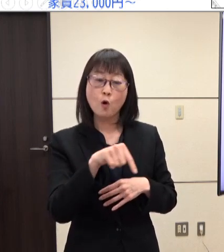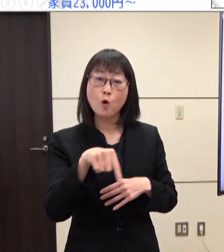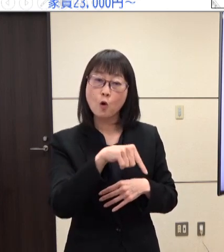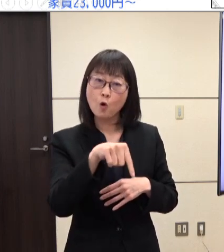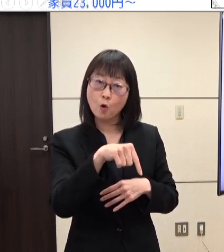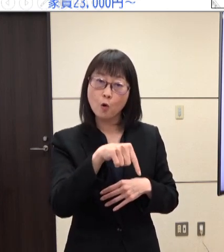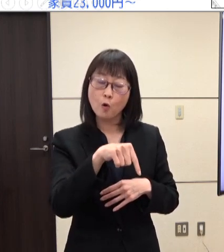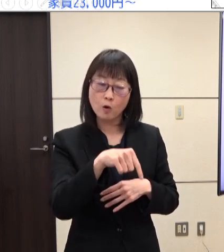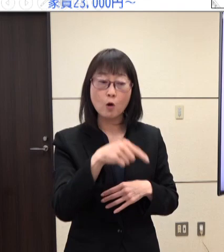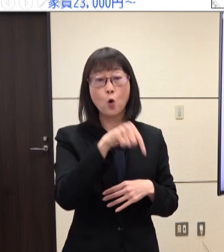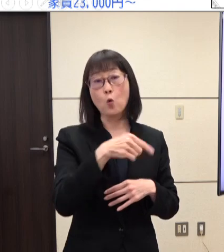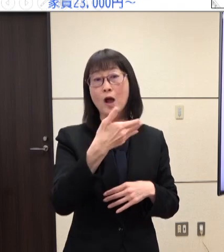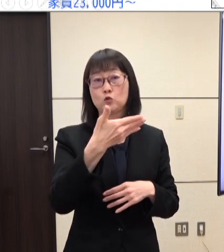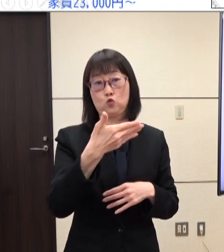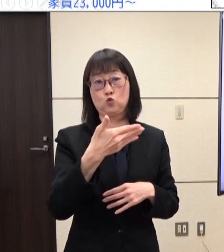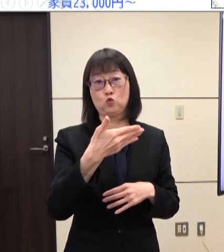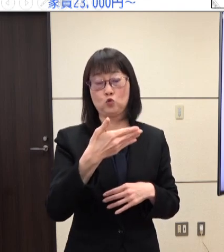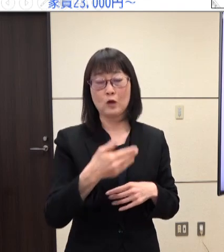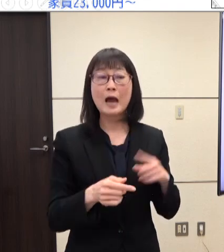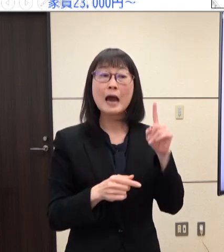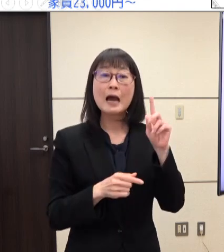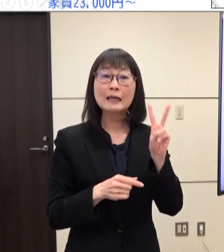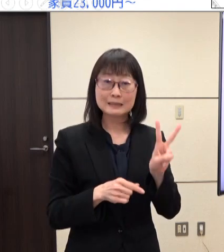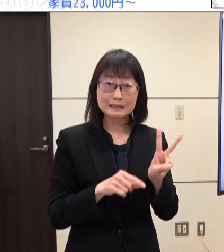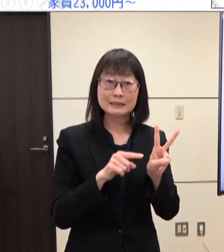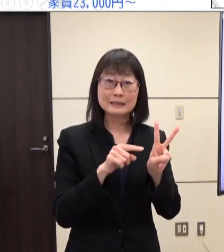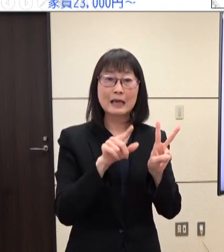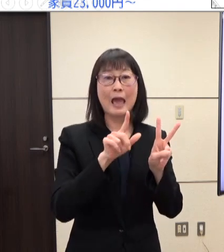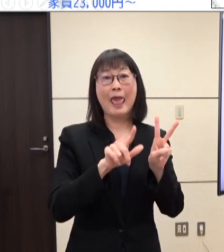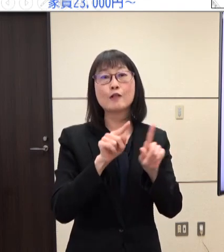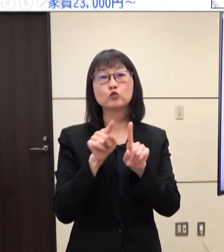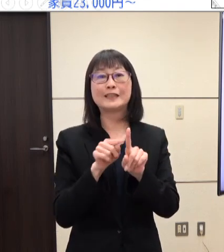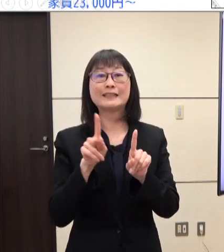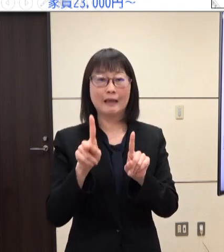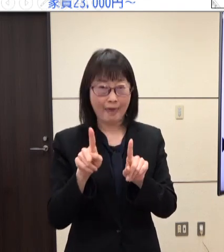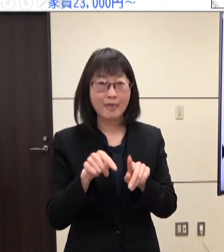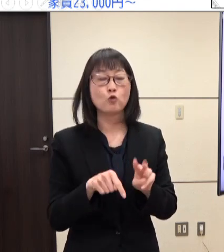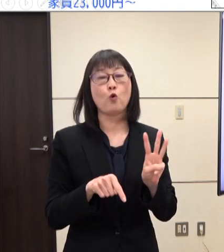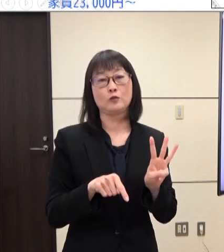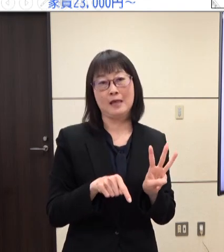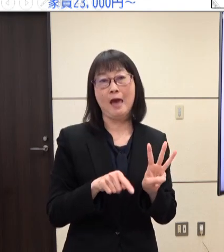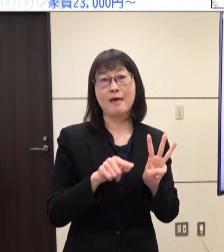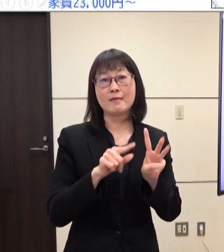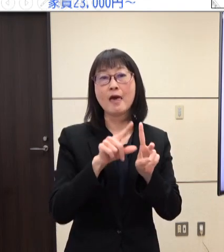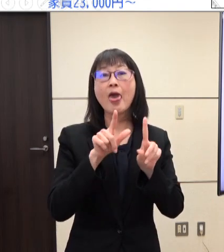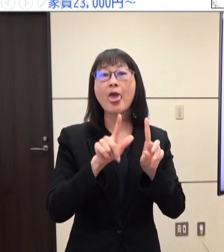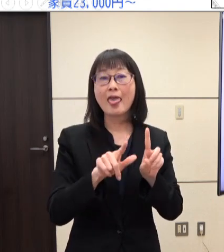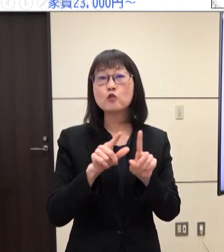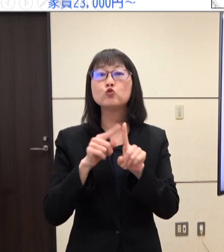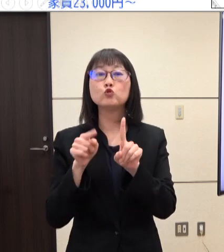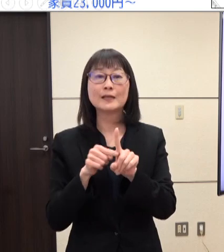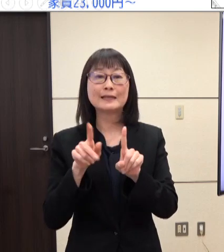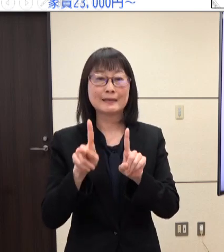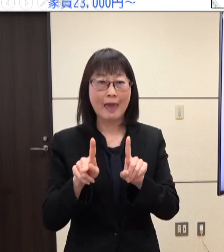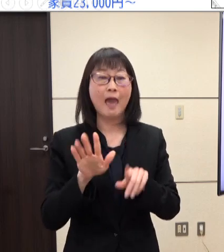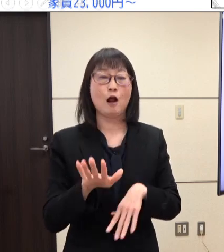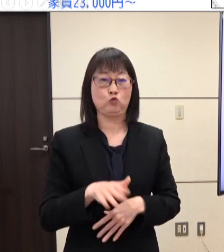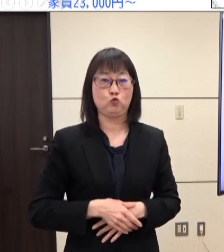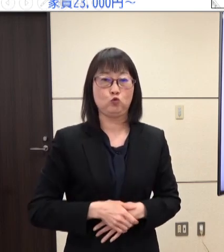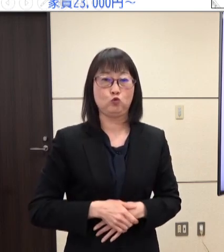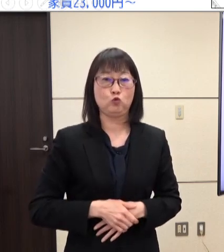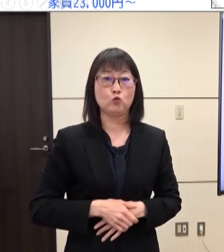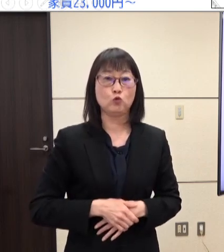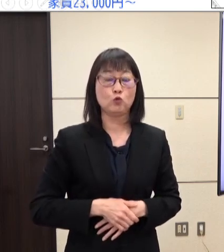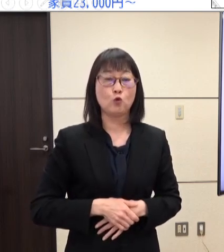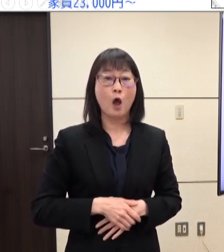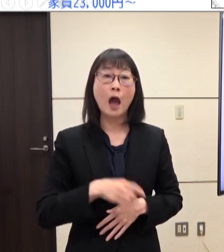ちらは9戸で 2LDK と 3LDK。 それから早稲町の団地はこれはラビ